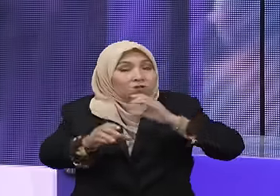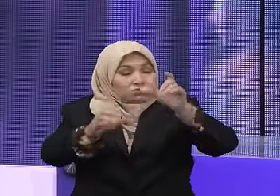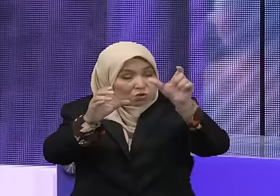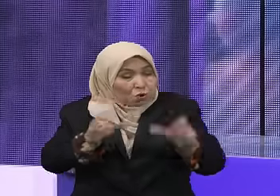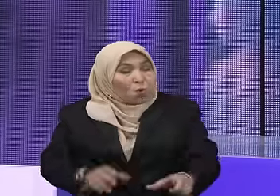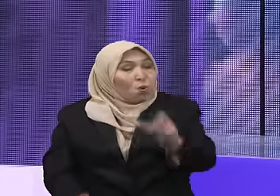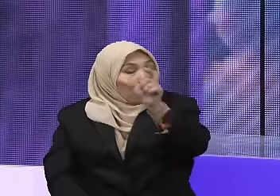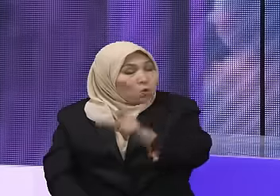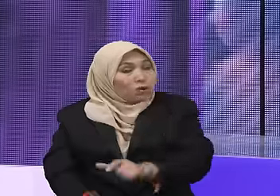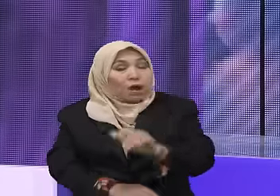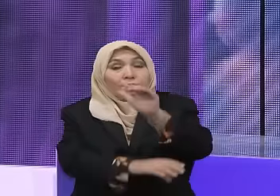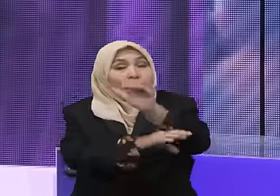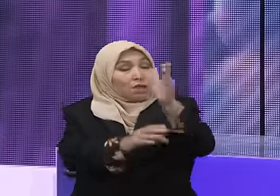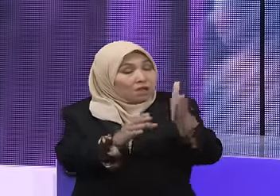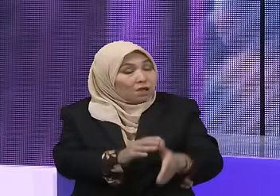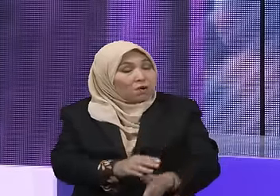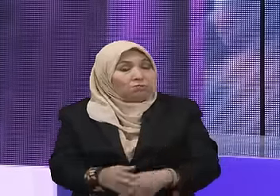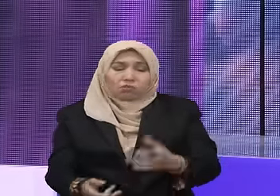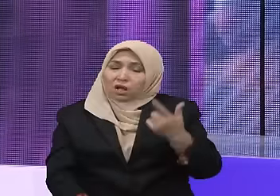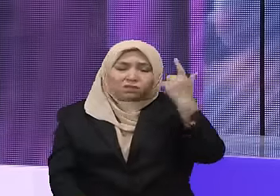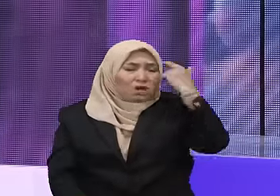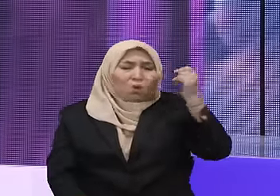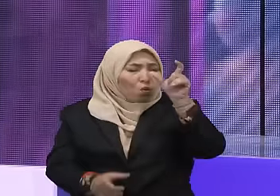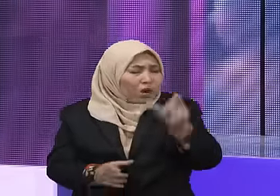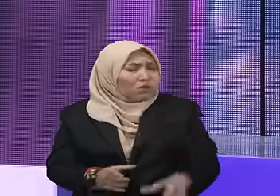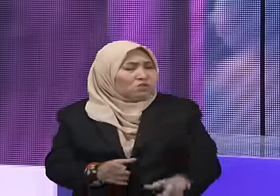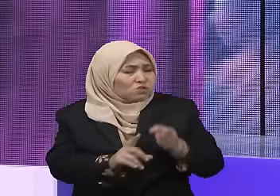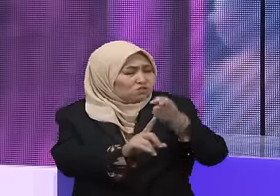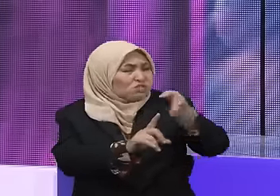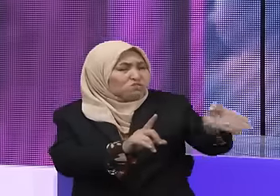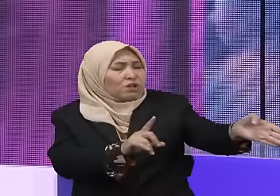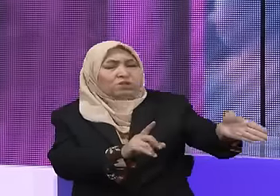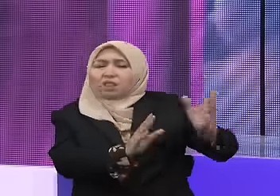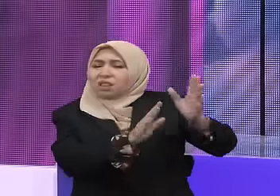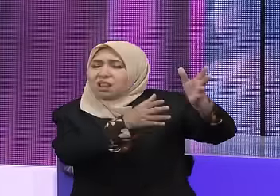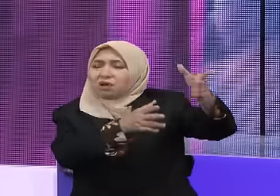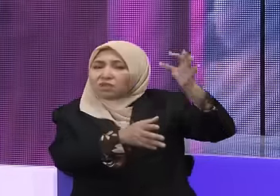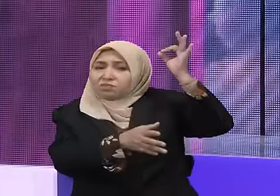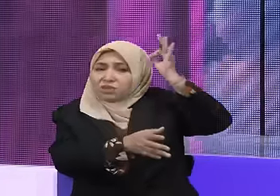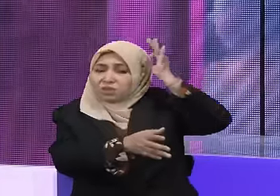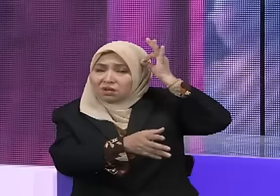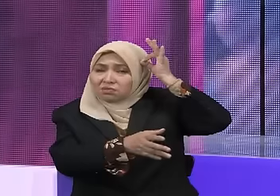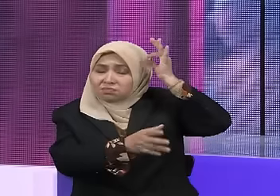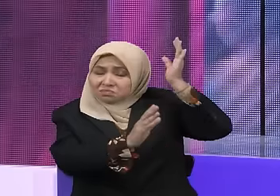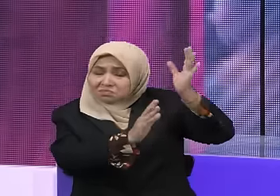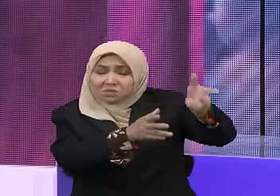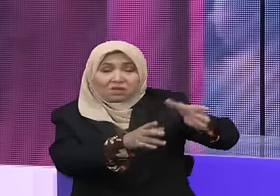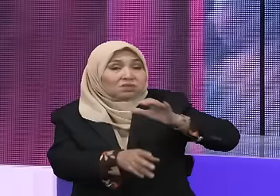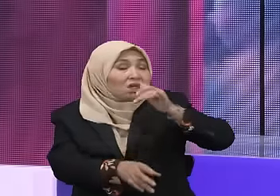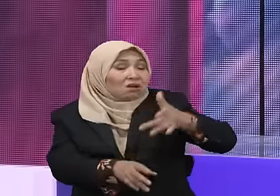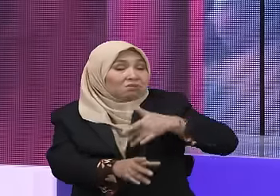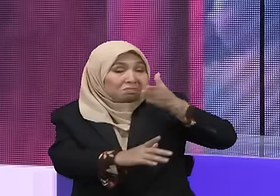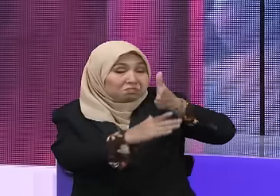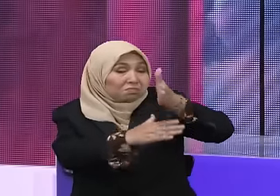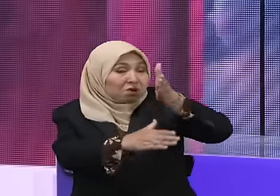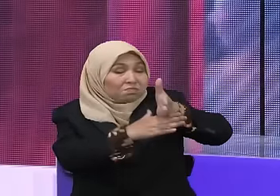pendakwah. Jangan menyesatkan orang walaupun dah tahu dah orang ni tengah sesat. Disebabkan biar mereka berfikir, biar mereka tak rasa diserang,